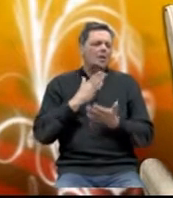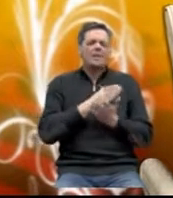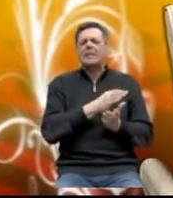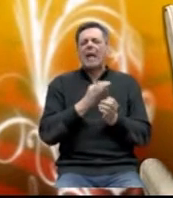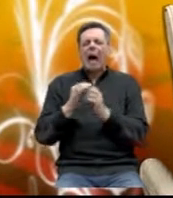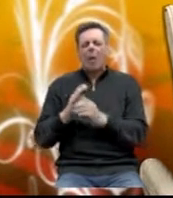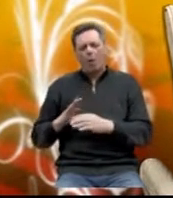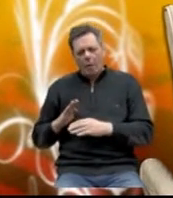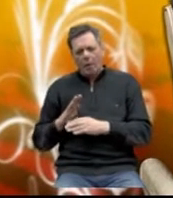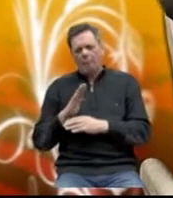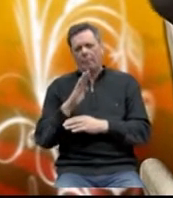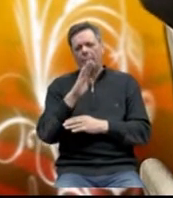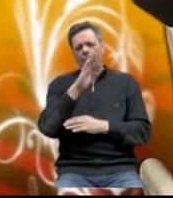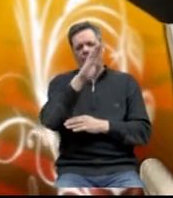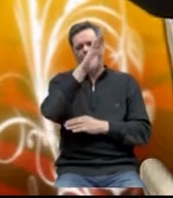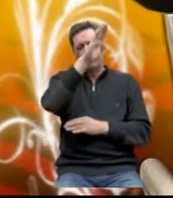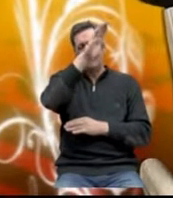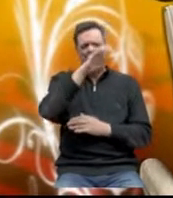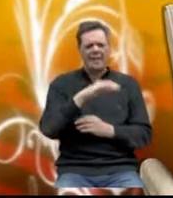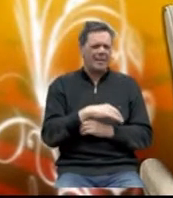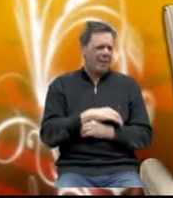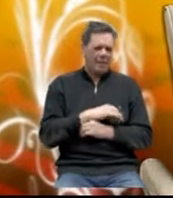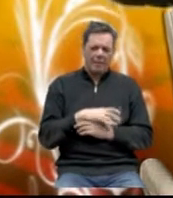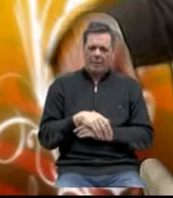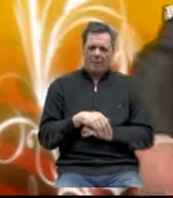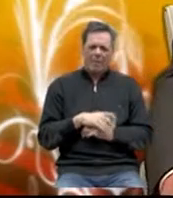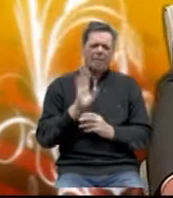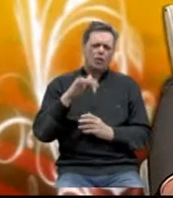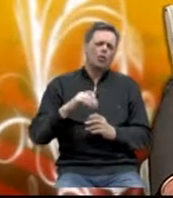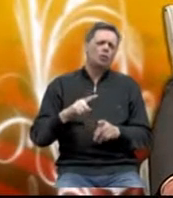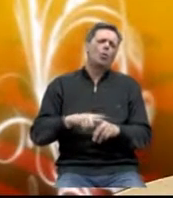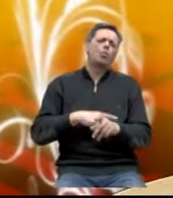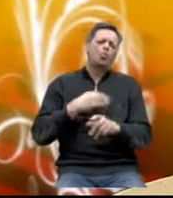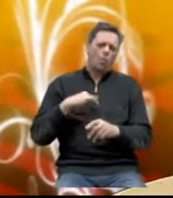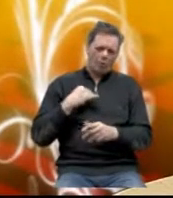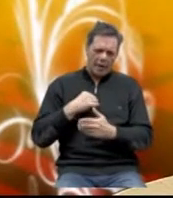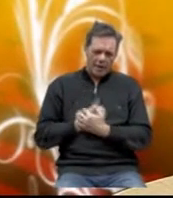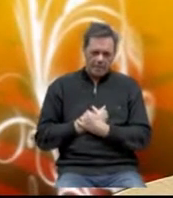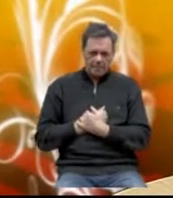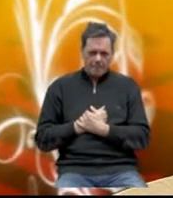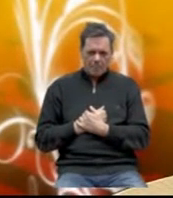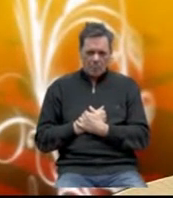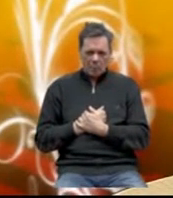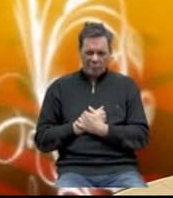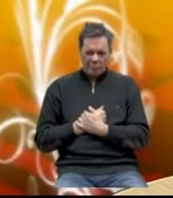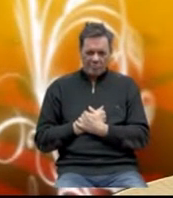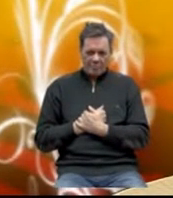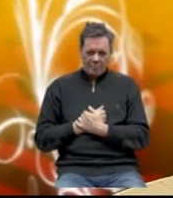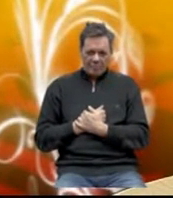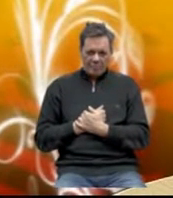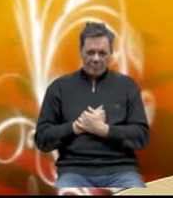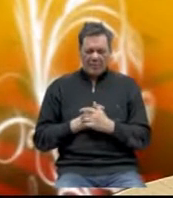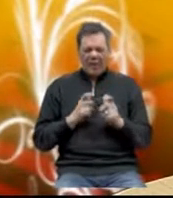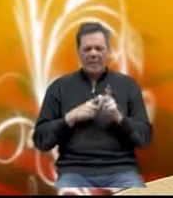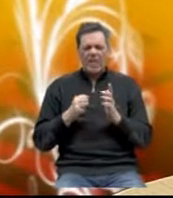pokazuje jedan trend kontinuiranog rasta i to već godinama. Rosana Sveti Čišić, Snježana Gaćina i